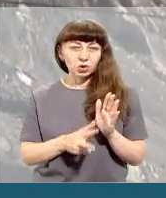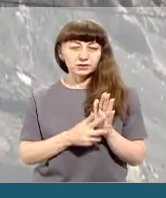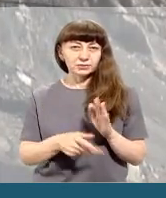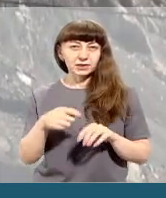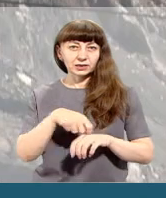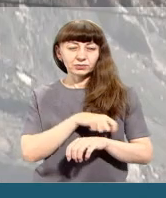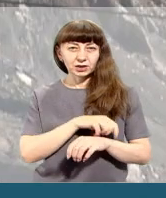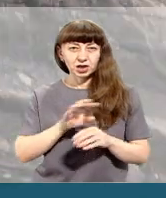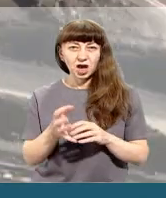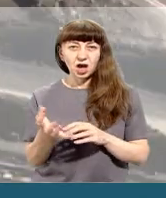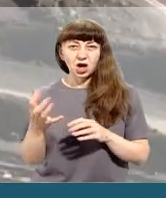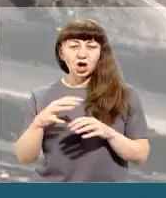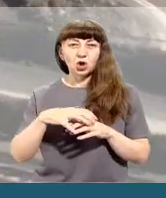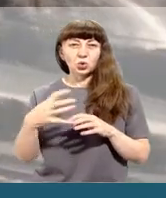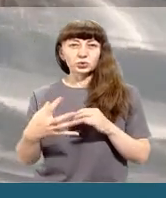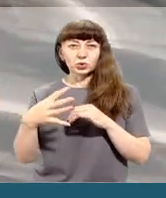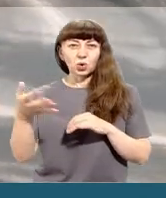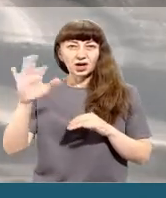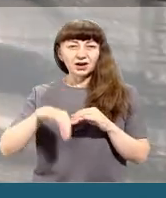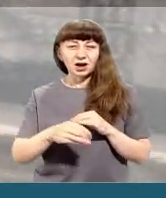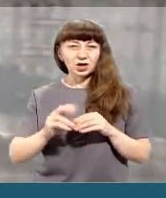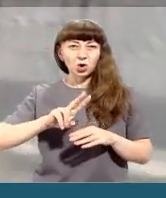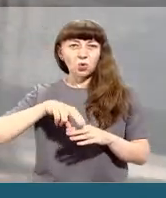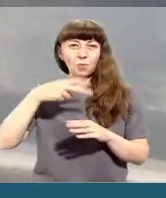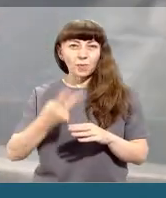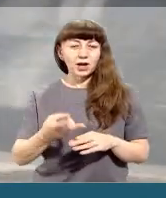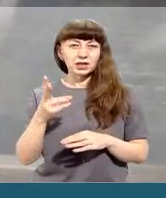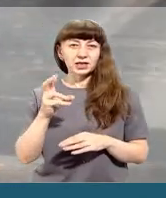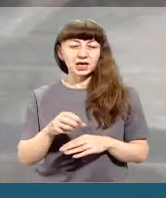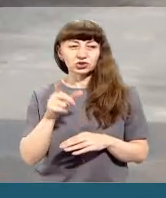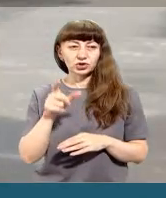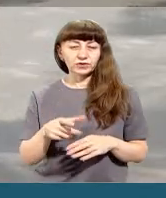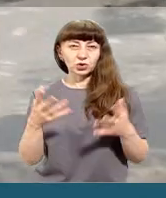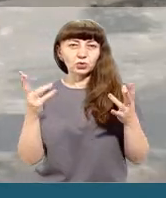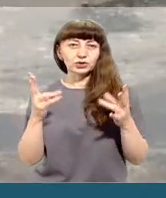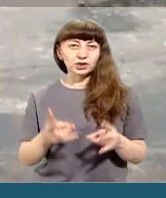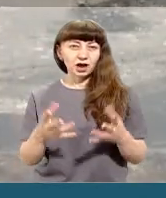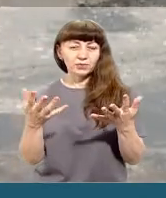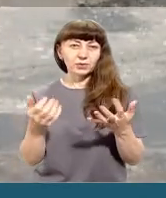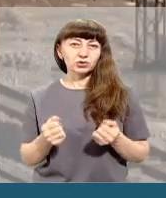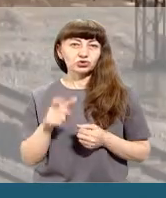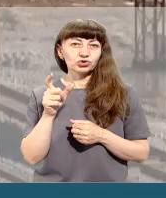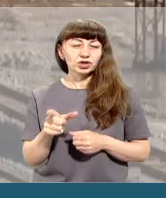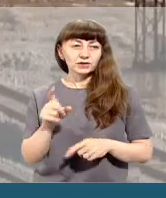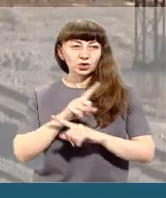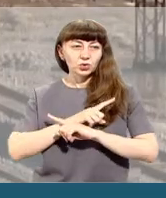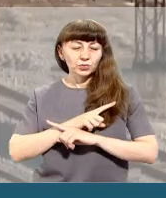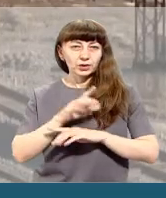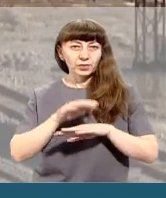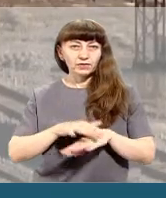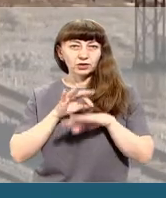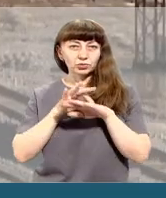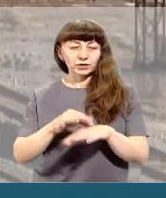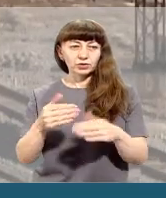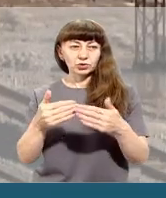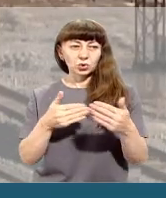отслоение куска горной массы на проходчика. В результате работник получил травмы, несовместимые с жизнью. По факту случившегося